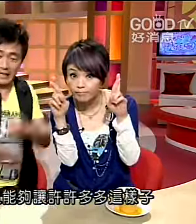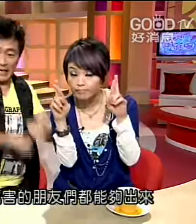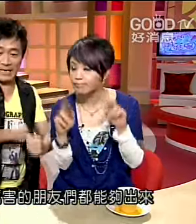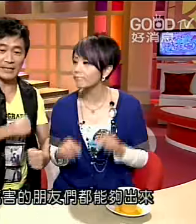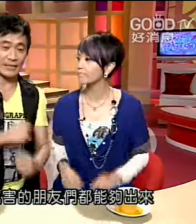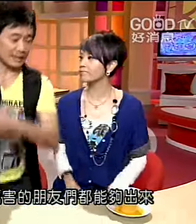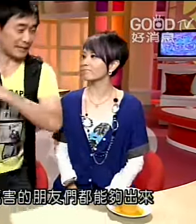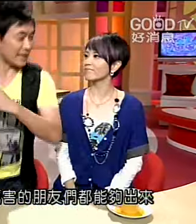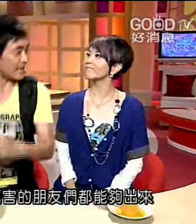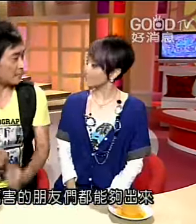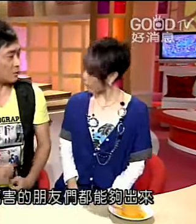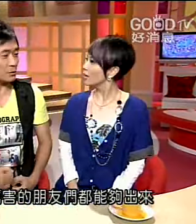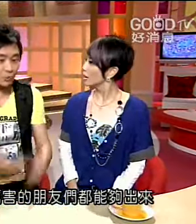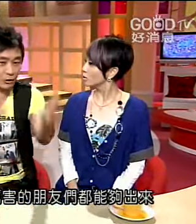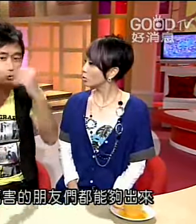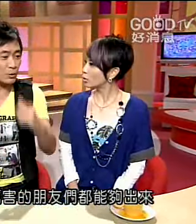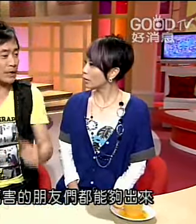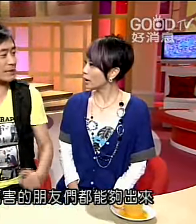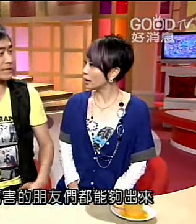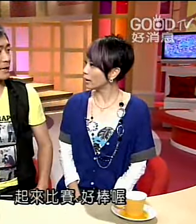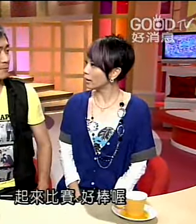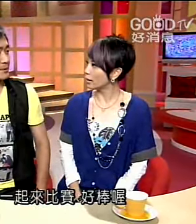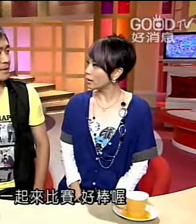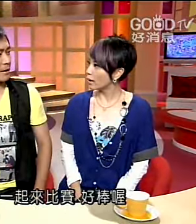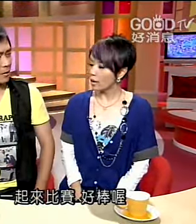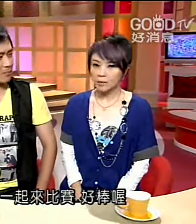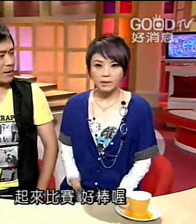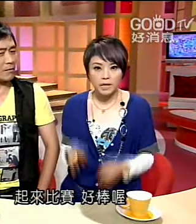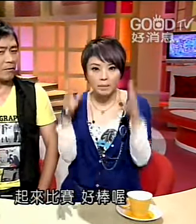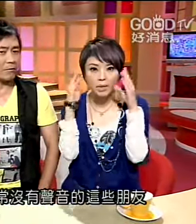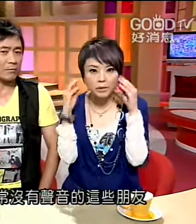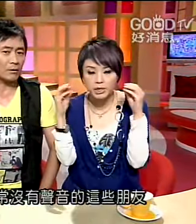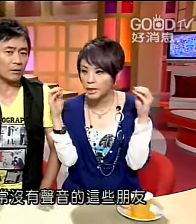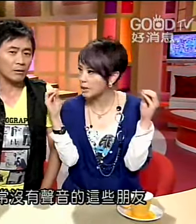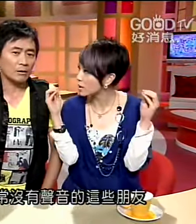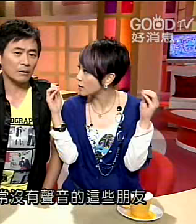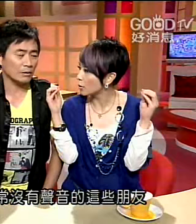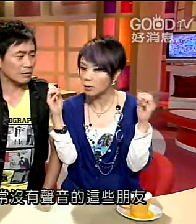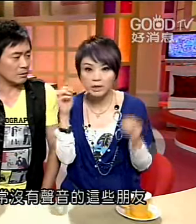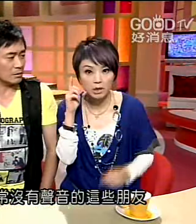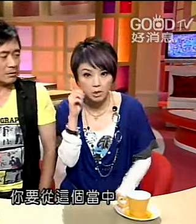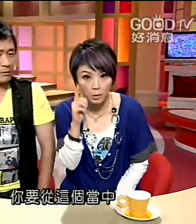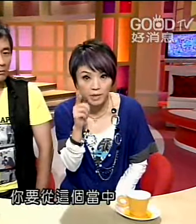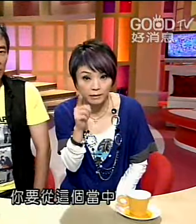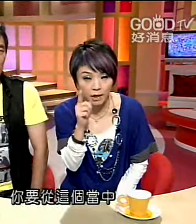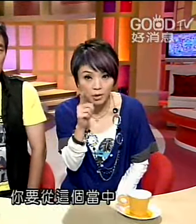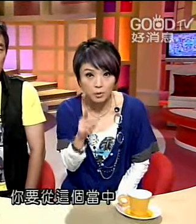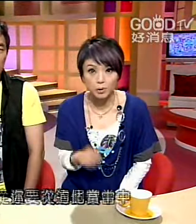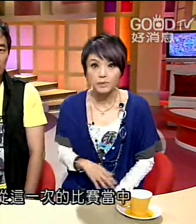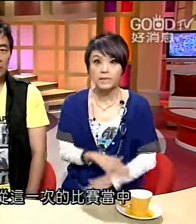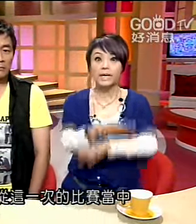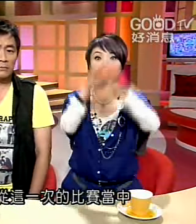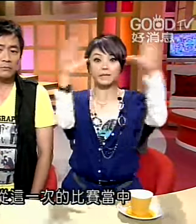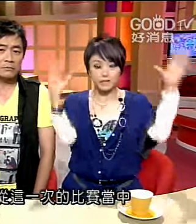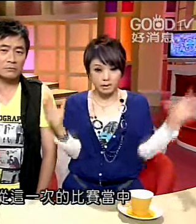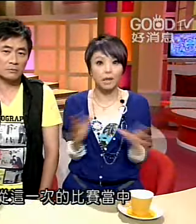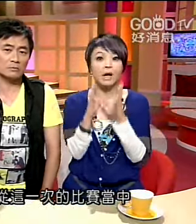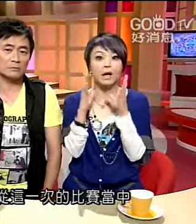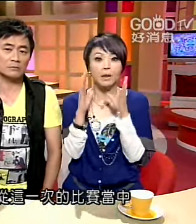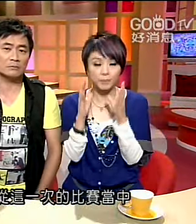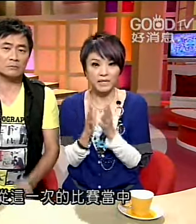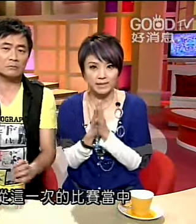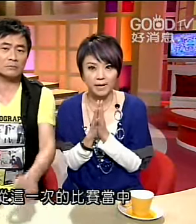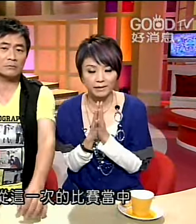样子，很厉害的朋友们都能够出来一起来比赛，好棒啊！ 平常没有声音的这些朋友，你要从这个当中，从这一次